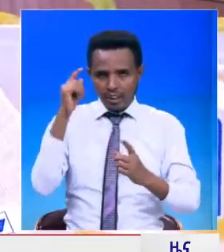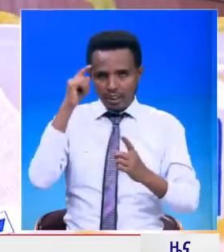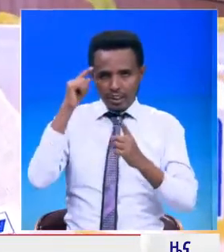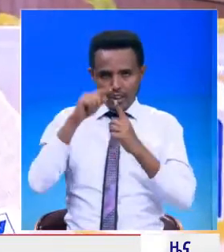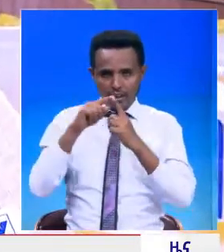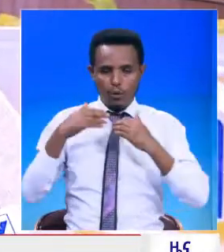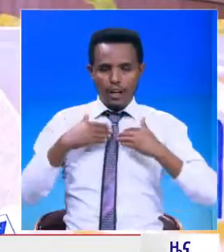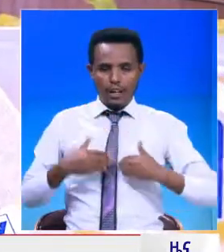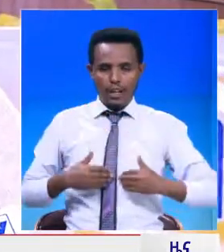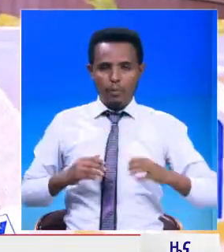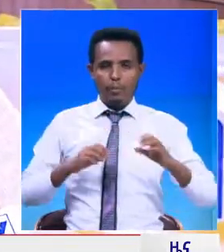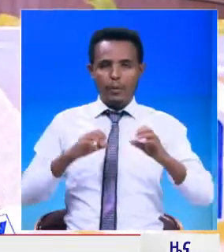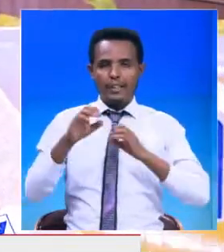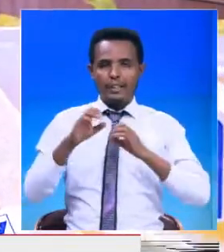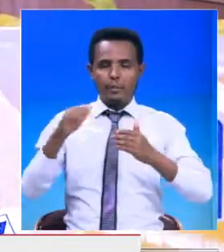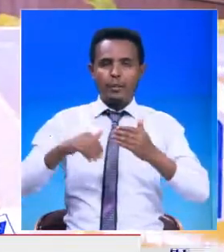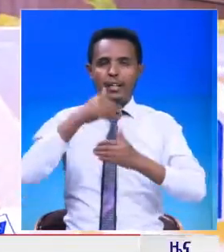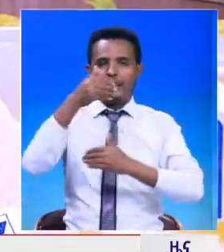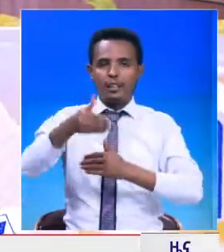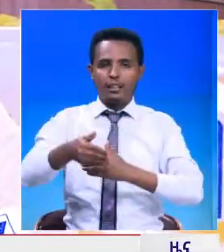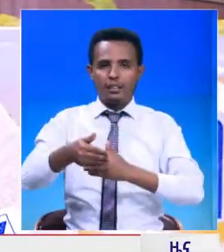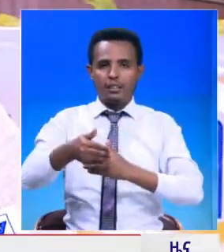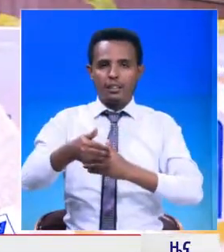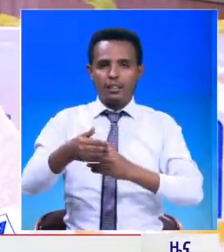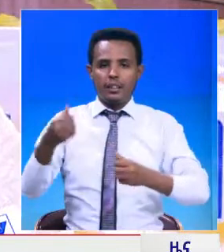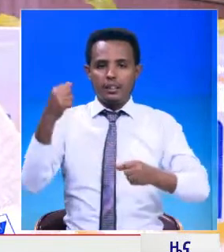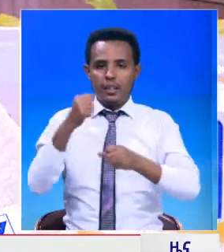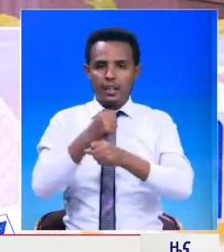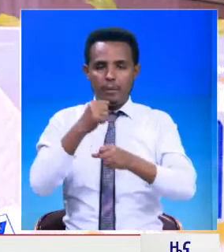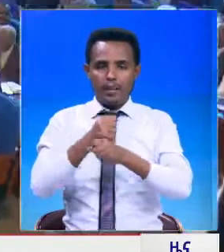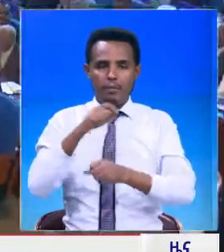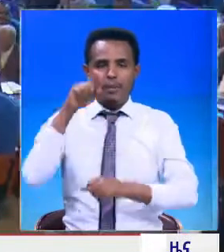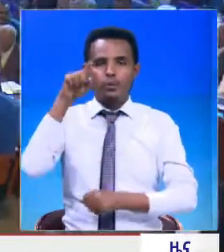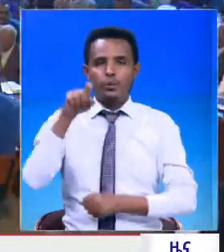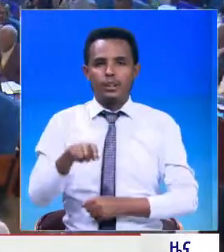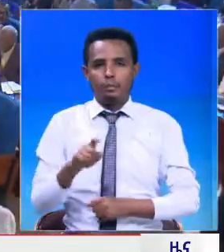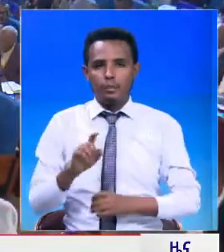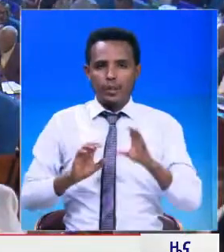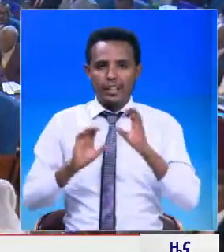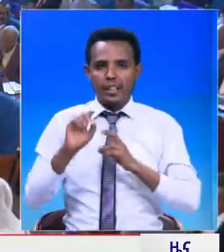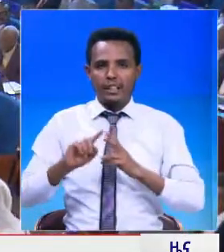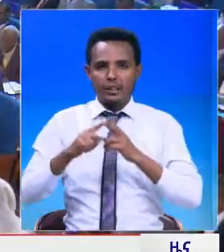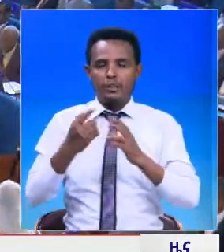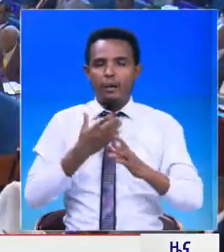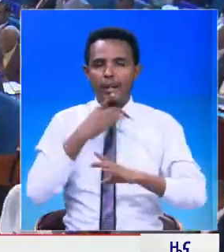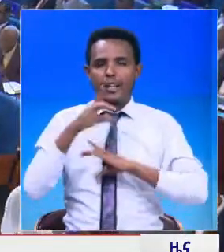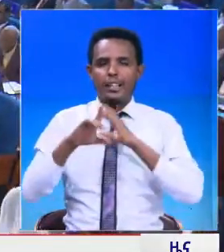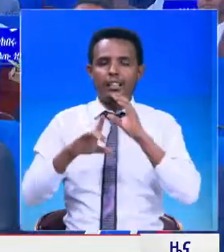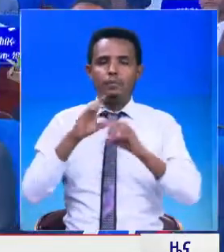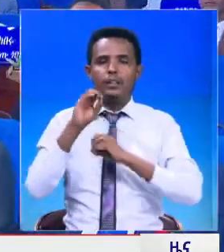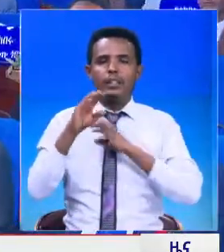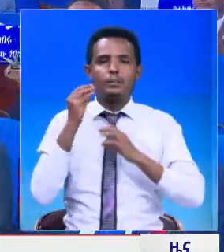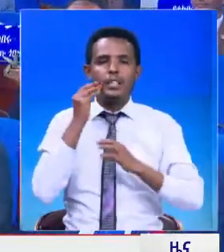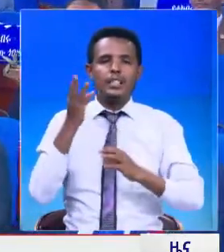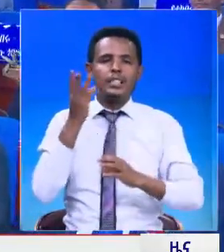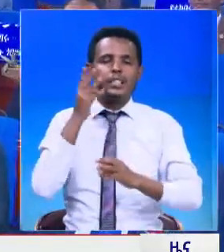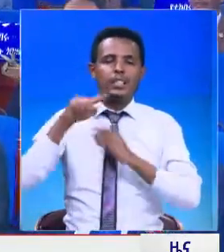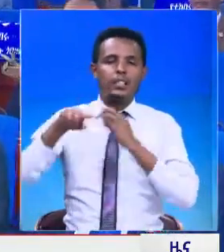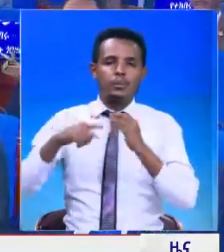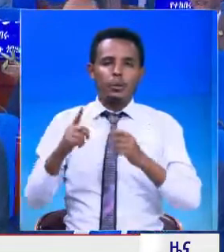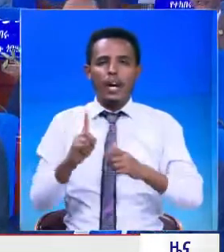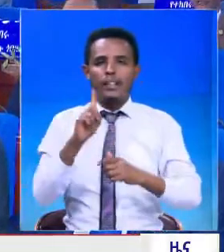አካል በማድረግ በቀጣይ ሊረባረብባቸው ይገባል። መካሄድ የጀመረው የአማራ ክልል ምክር ቤት ስድስተኛ ዙር